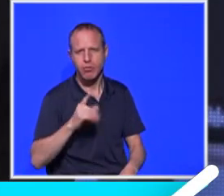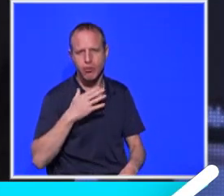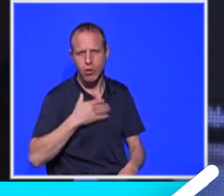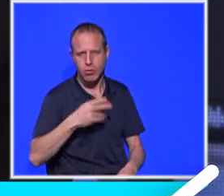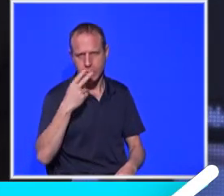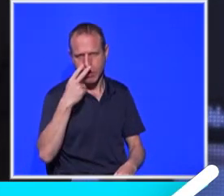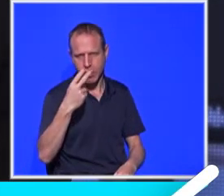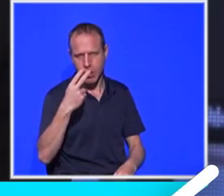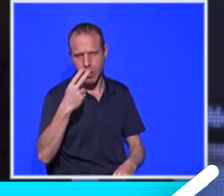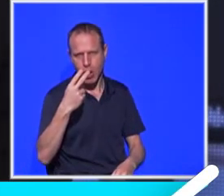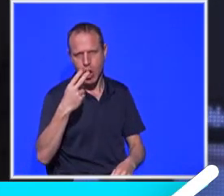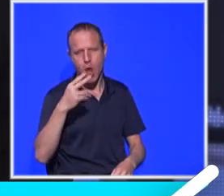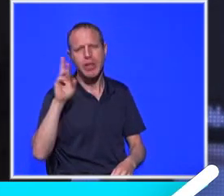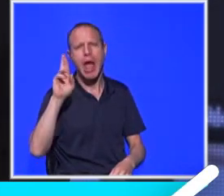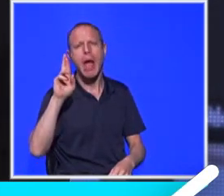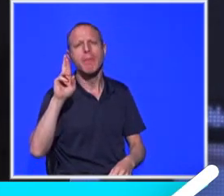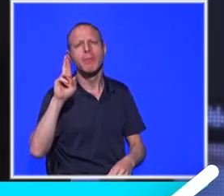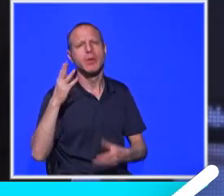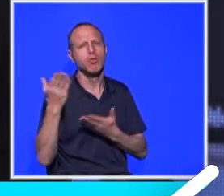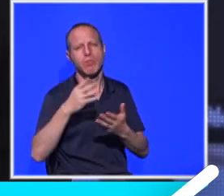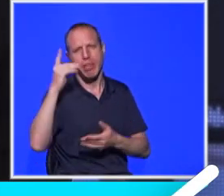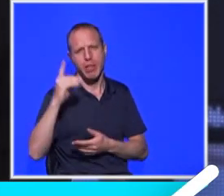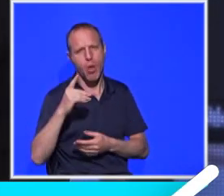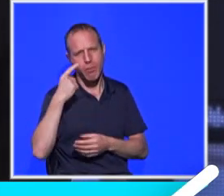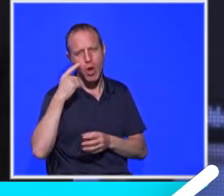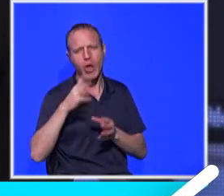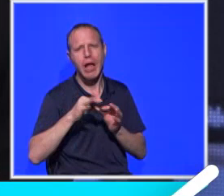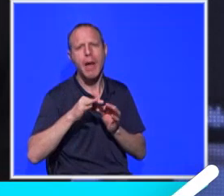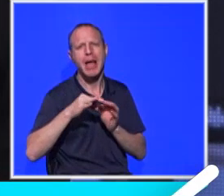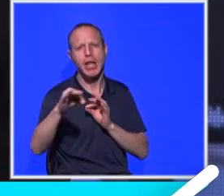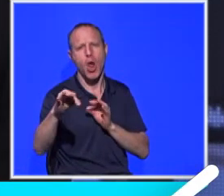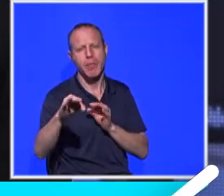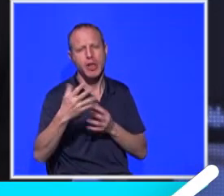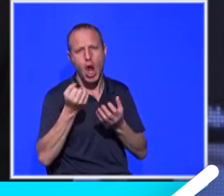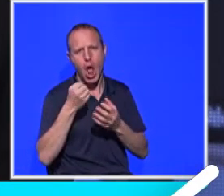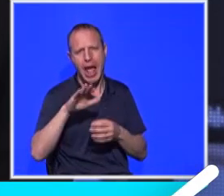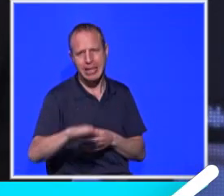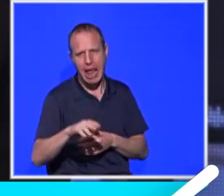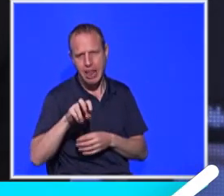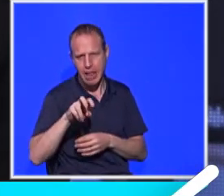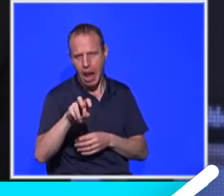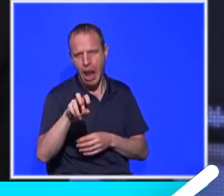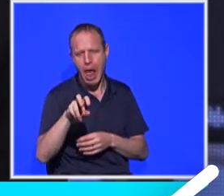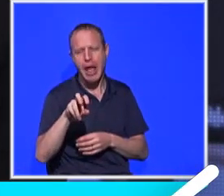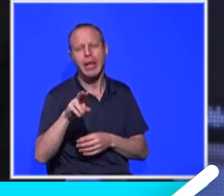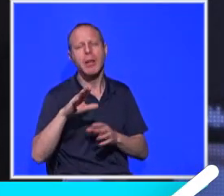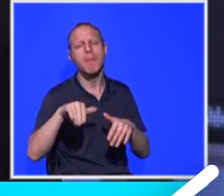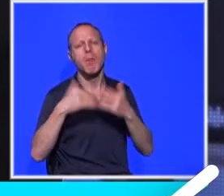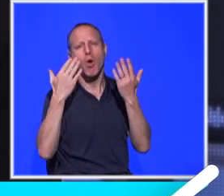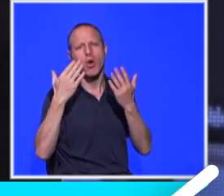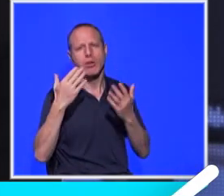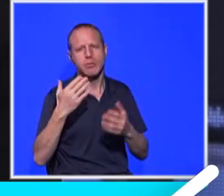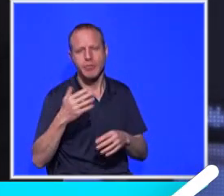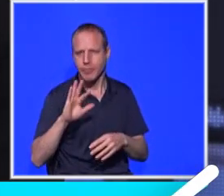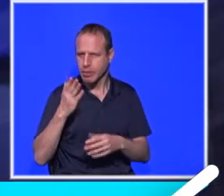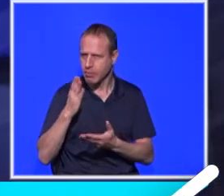מוזמן להגיע לדרום ולראות כמה קילומטר לוקח לילד ללכת בבוקר כדי להגיע לבית הספר. אבל לוסי, אם